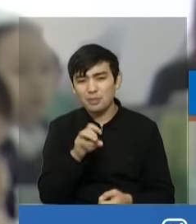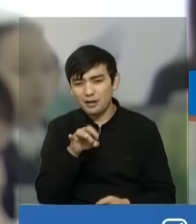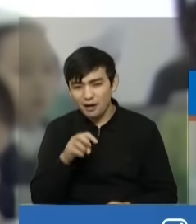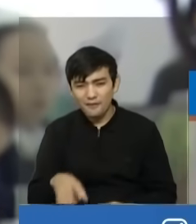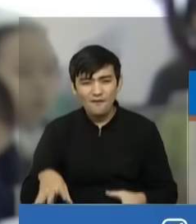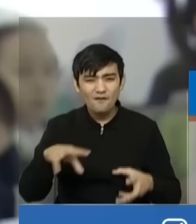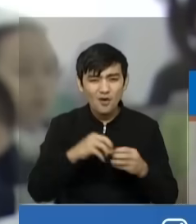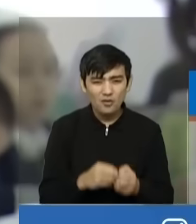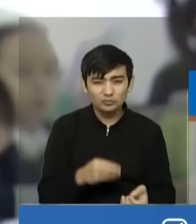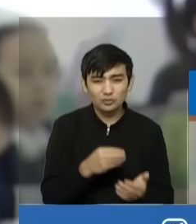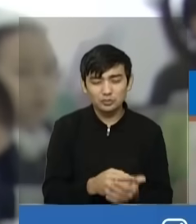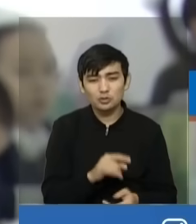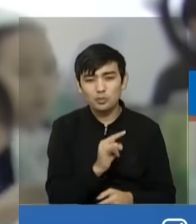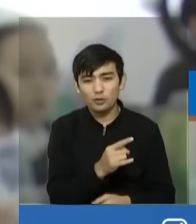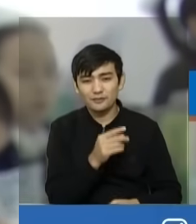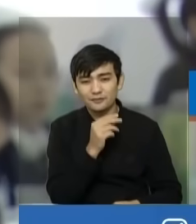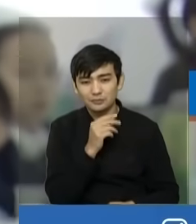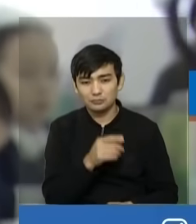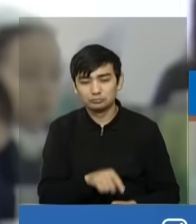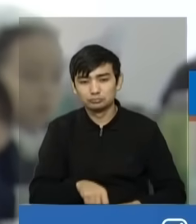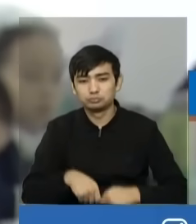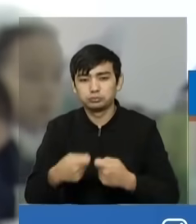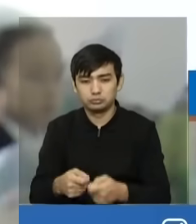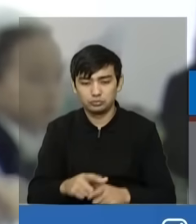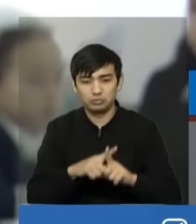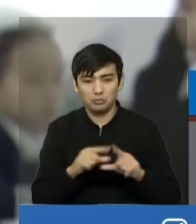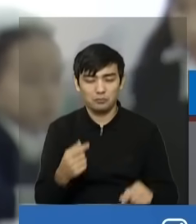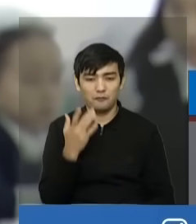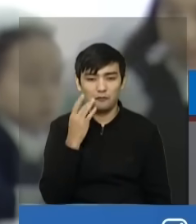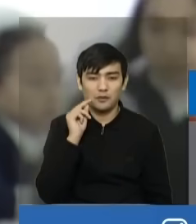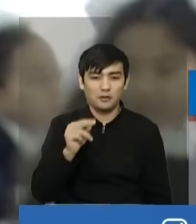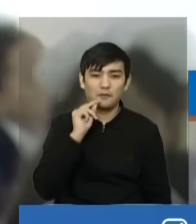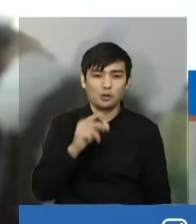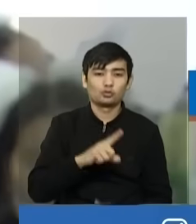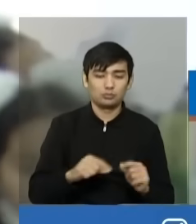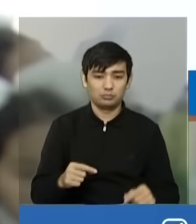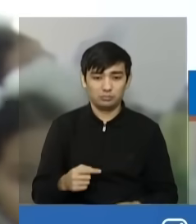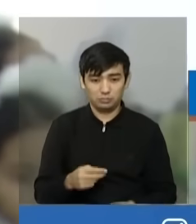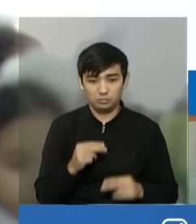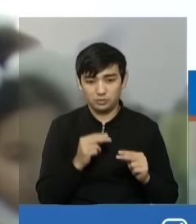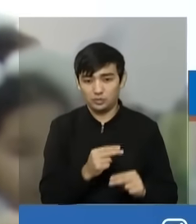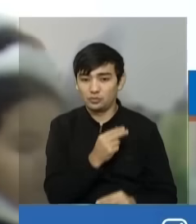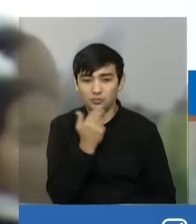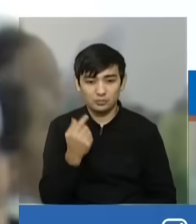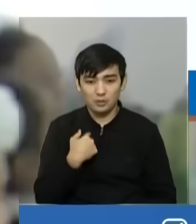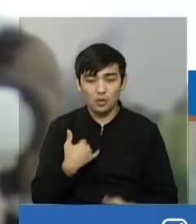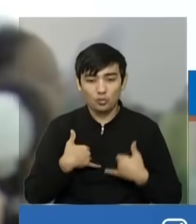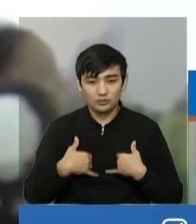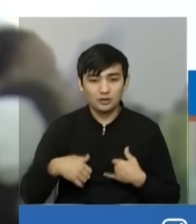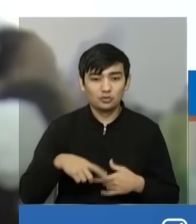құндылықтарының барлығын мектепке жауып тастау дұрыс емес деп ойлаймын. Өйткені біз мектеп